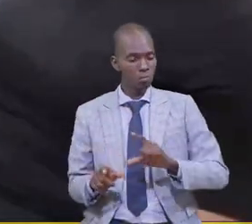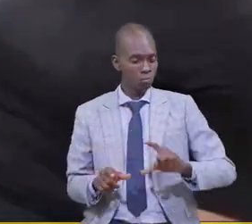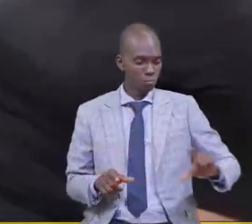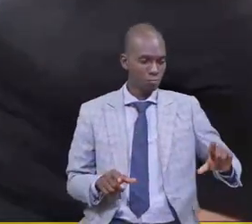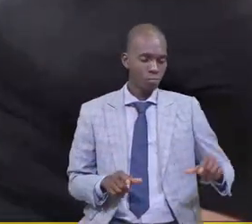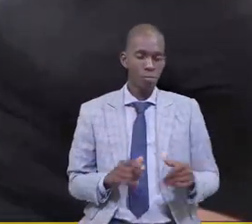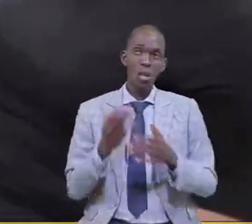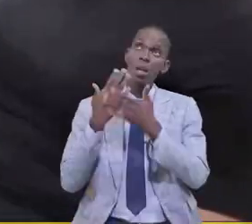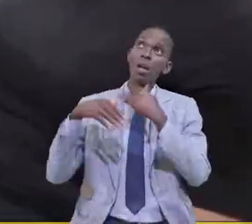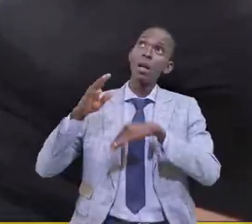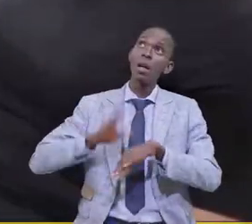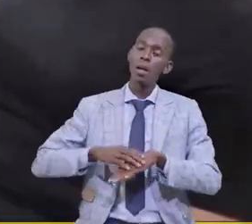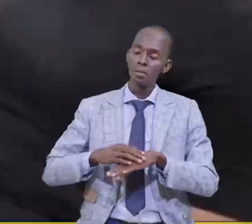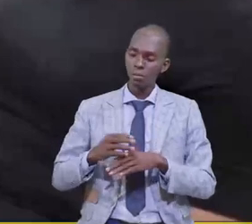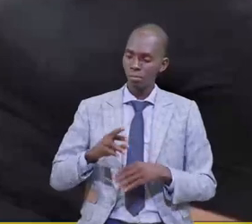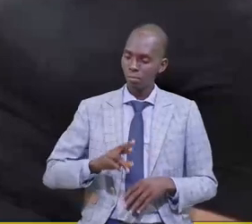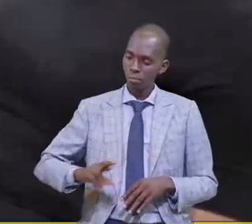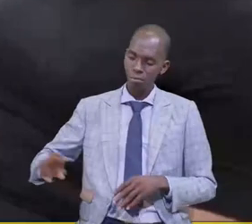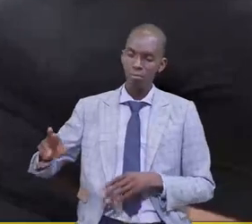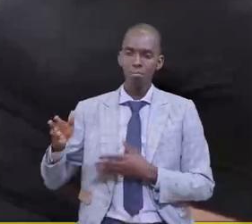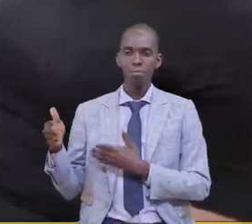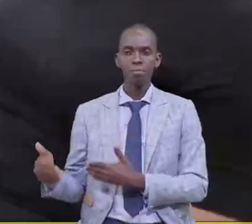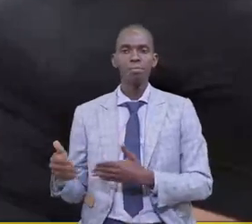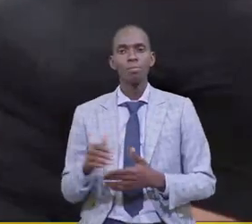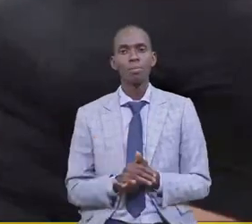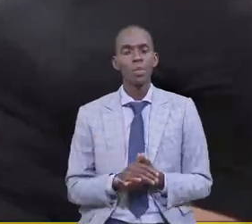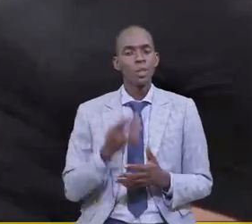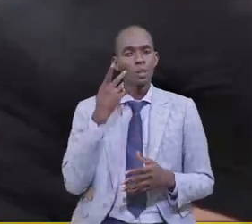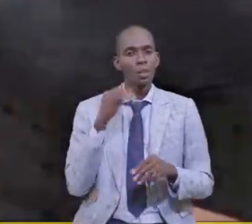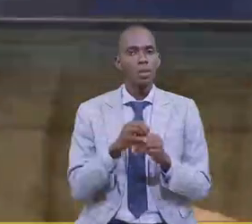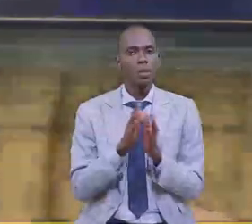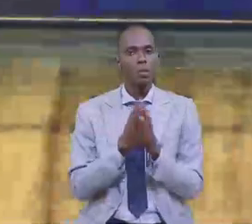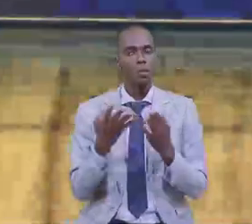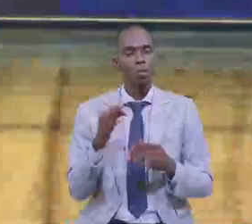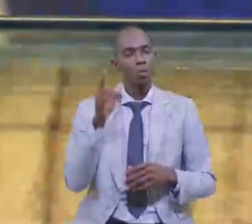il y a le ciel d'autre part. Voyons Luc.